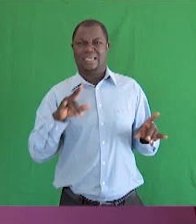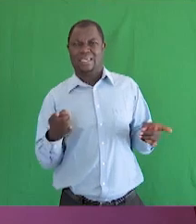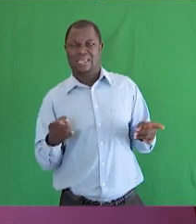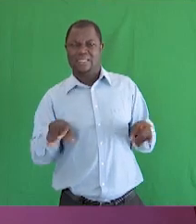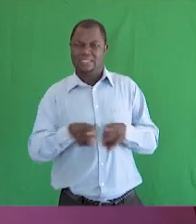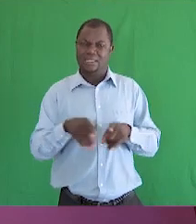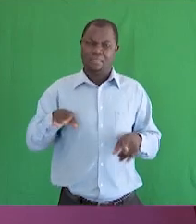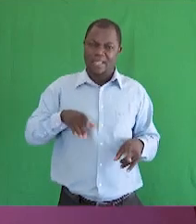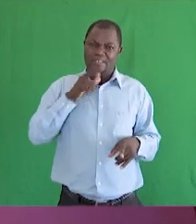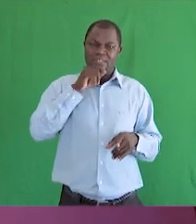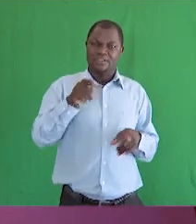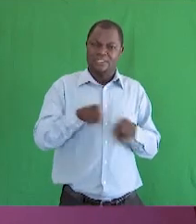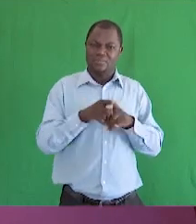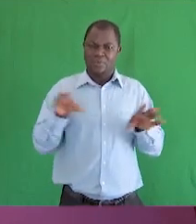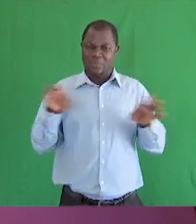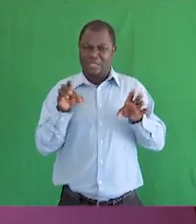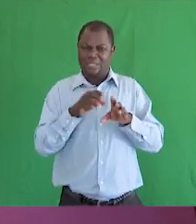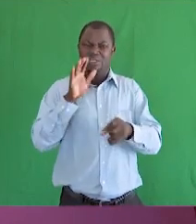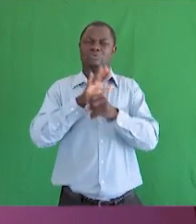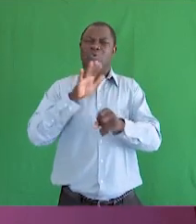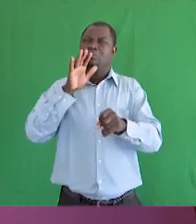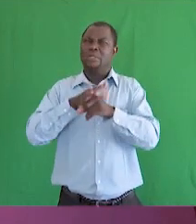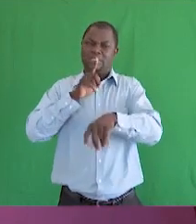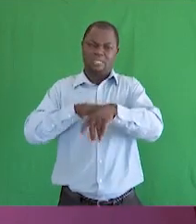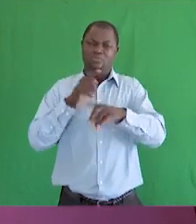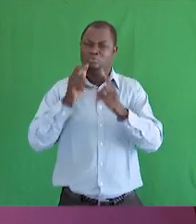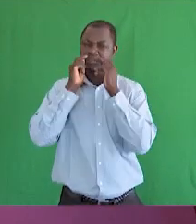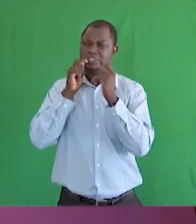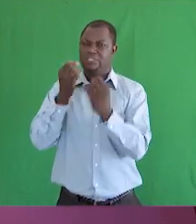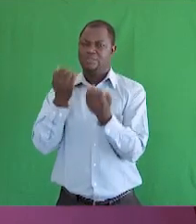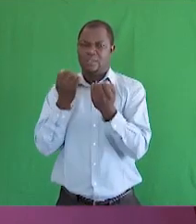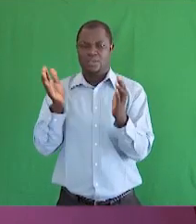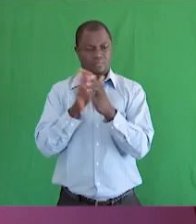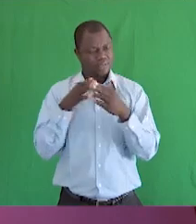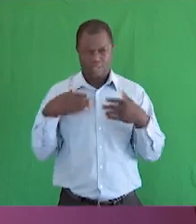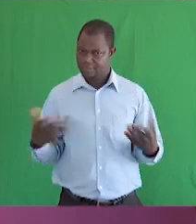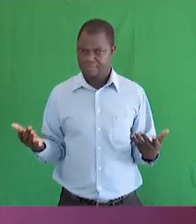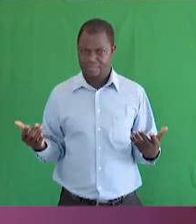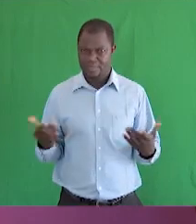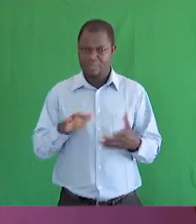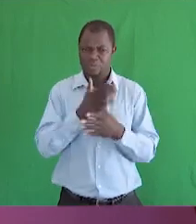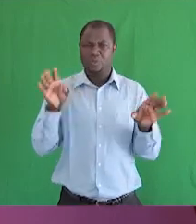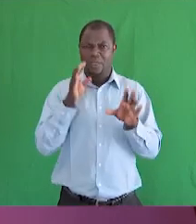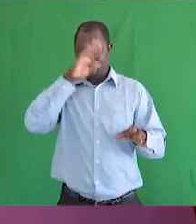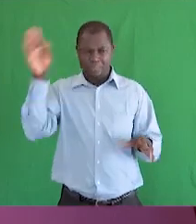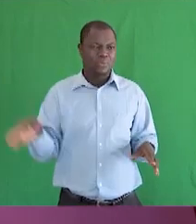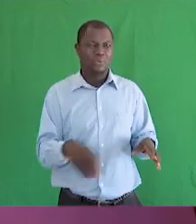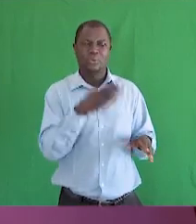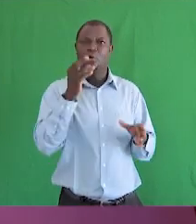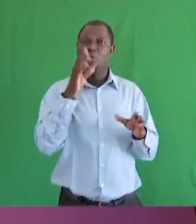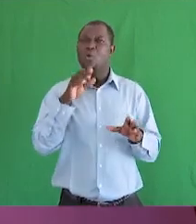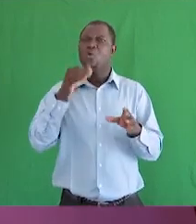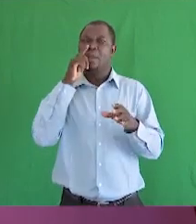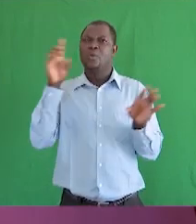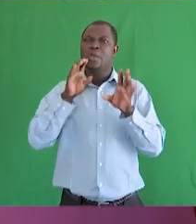vabereki vakushanda zvekuti vanoshayira vana nguva nguva yekugarisa mwana uchimuraira chaiyo iri kushayikwa ndosaka ndichizoti ndikaenda kunzo